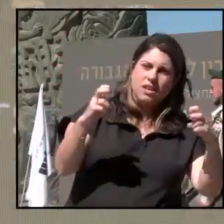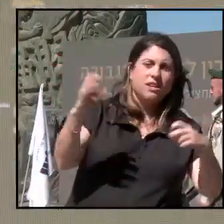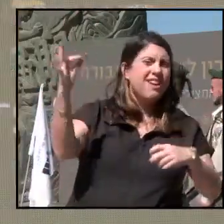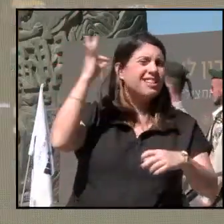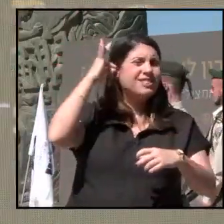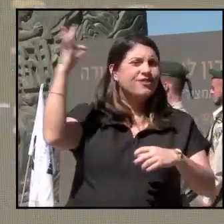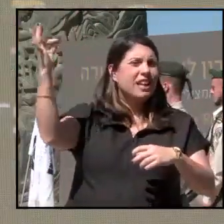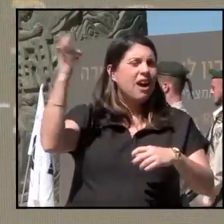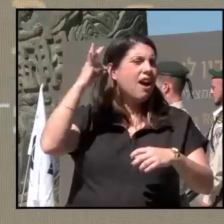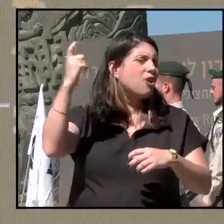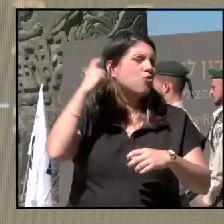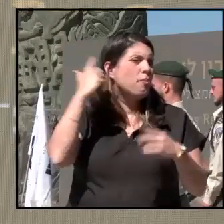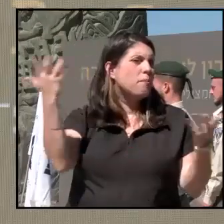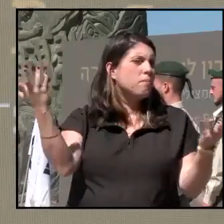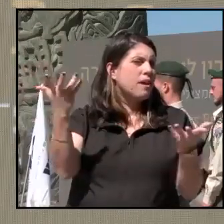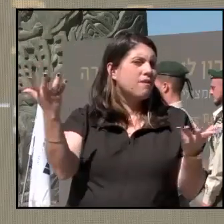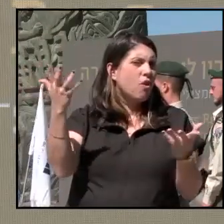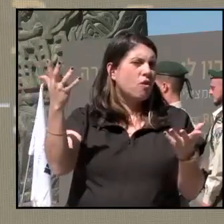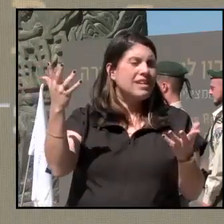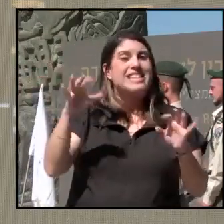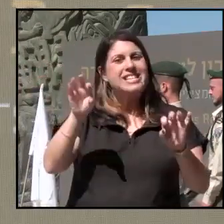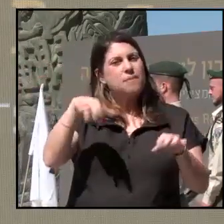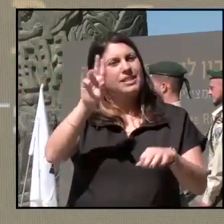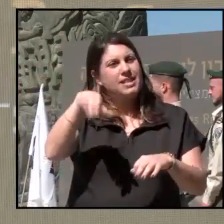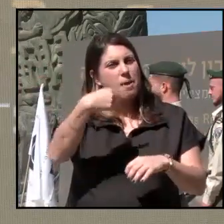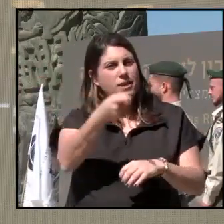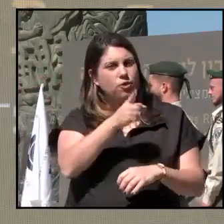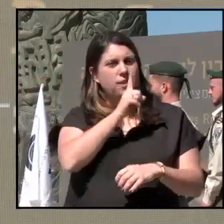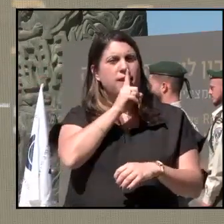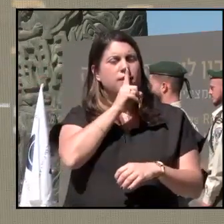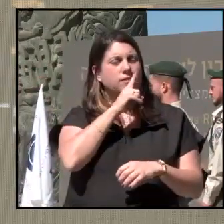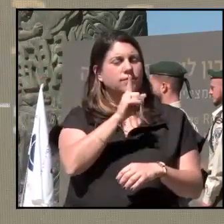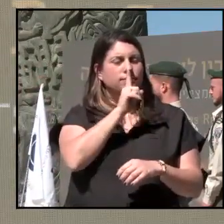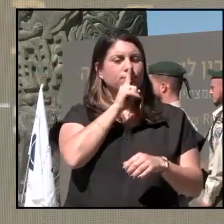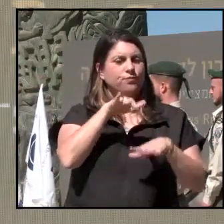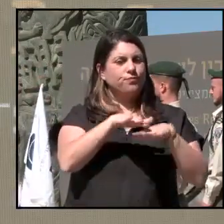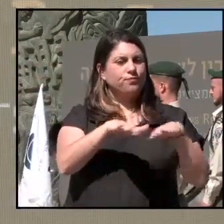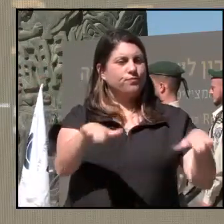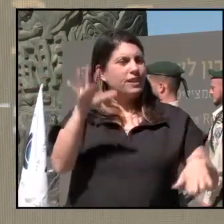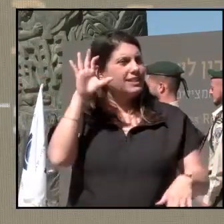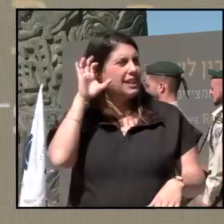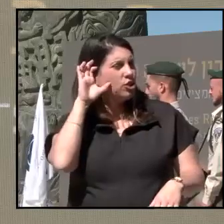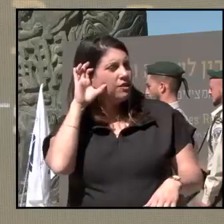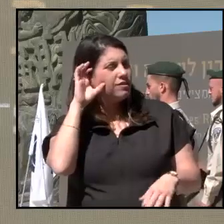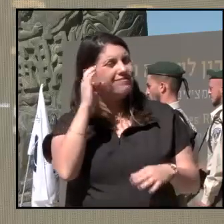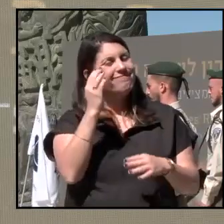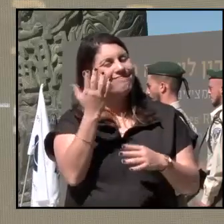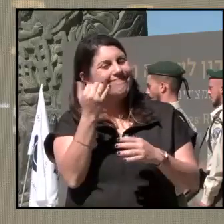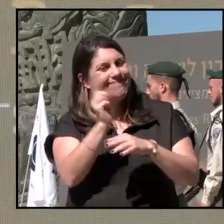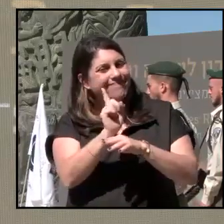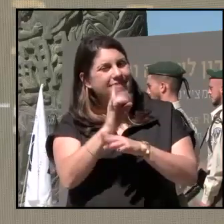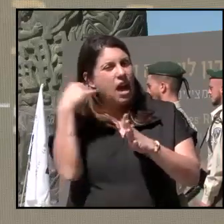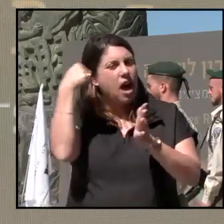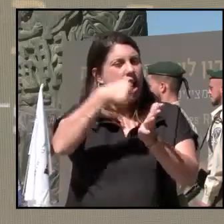יישמעו, נהיה בשקט, אז נחריש ונקשיב, וזה תמיד לוקח לנו טיפ טיפונת, עד